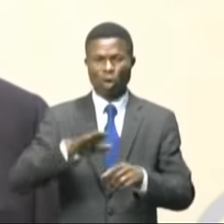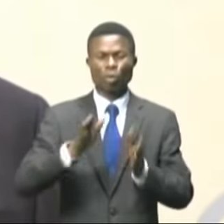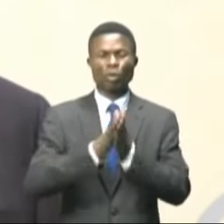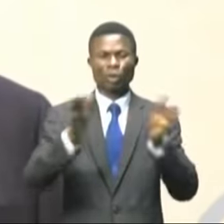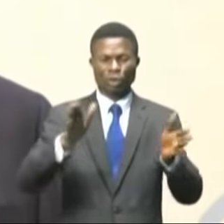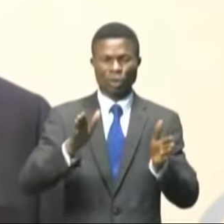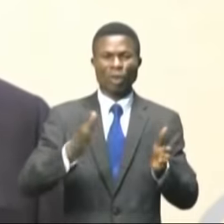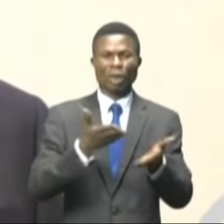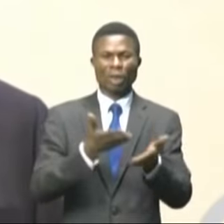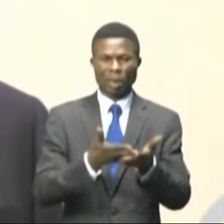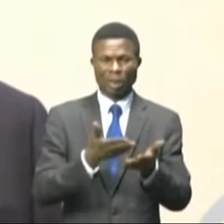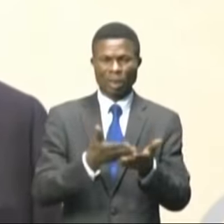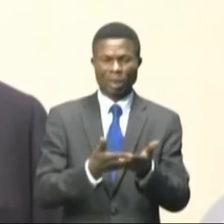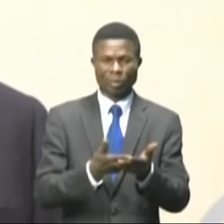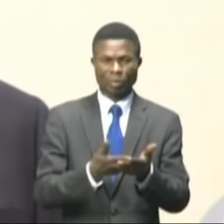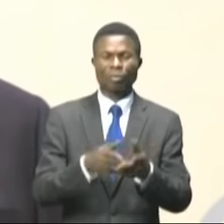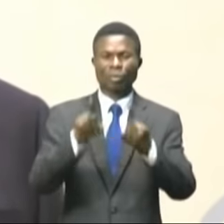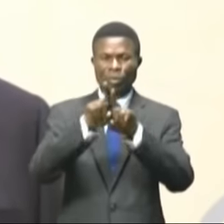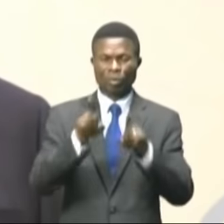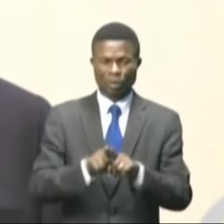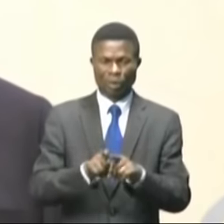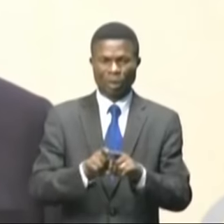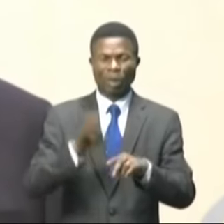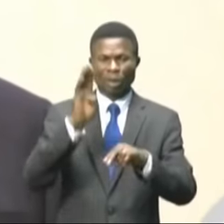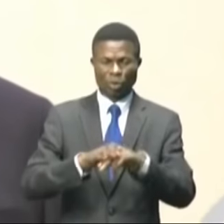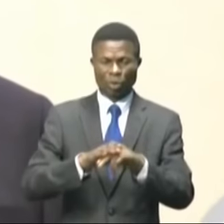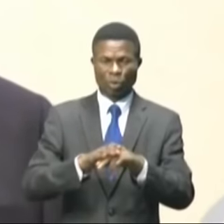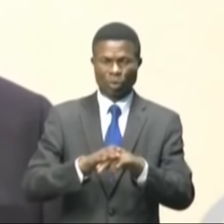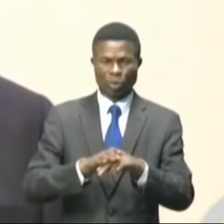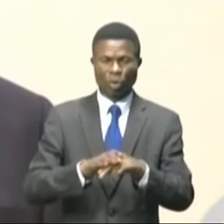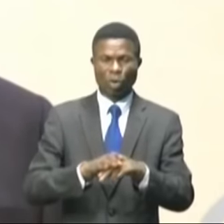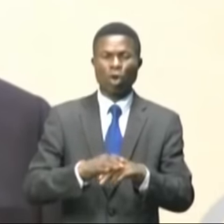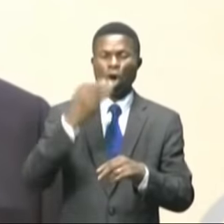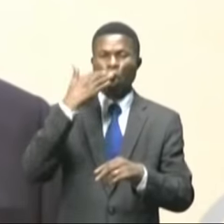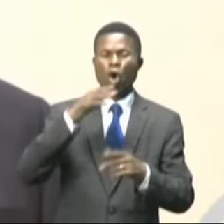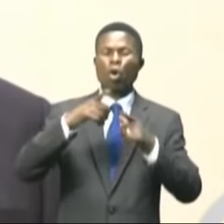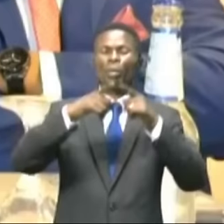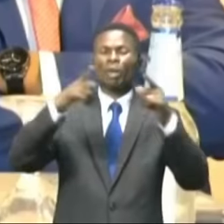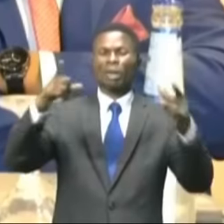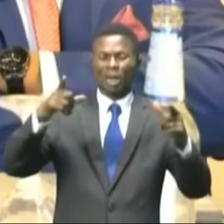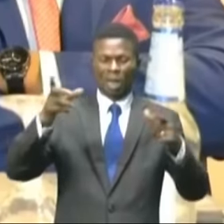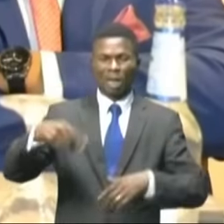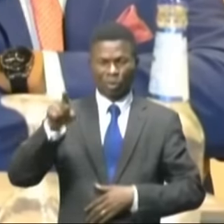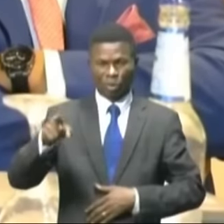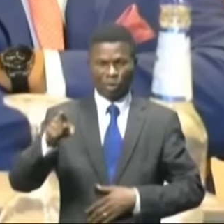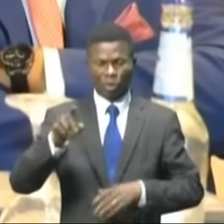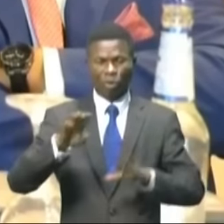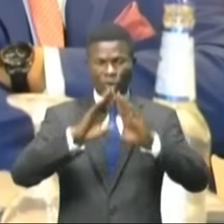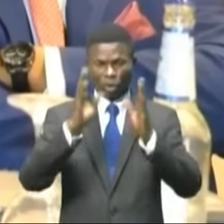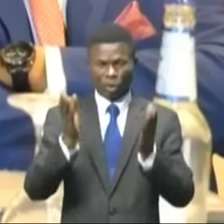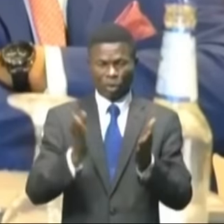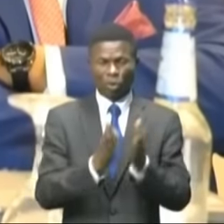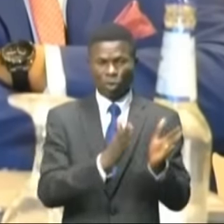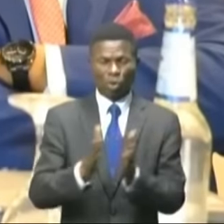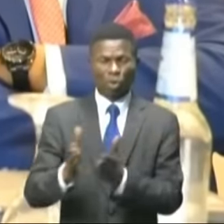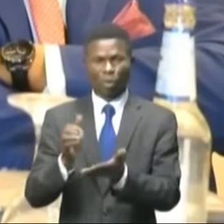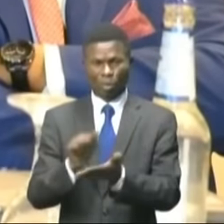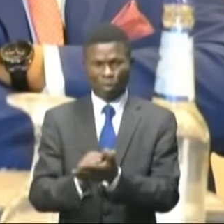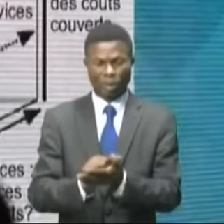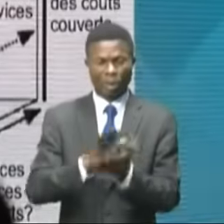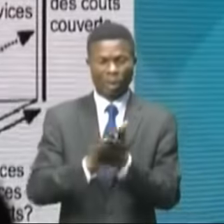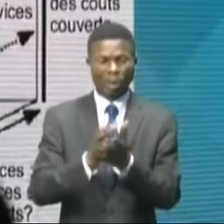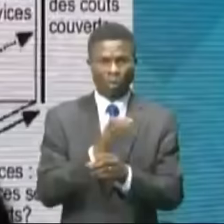de référence, et enfin monter au niveau des hôpitaux provinciaux et autres. Outre l'opérationnalisation, ces